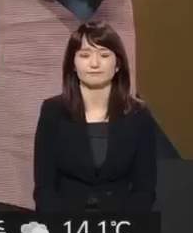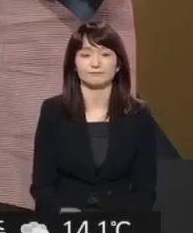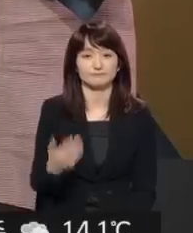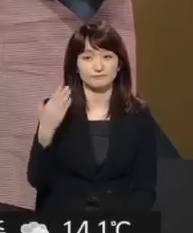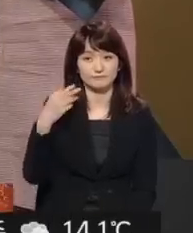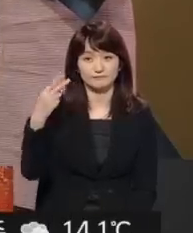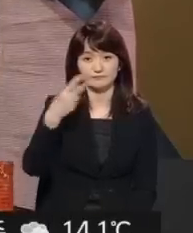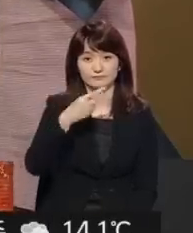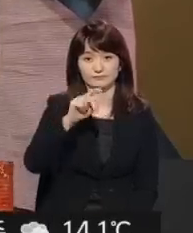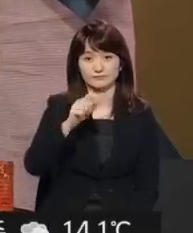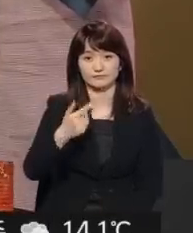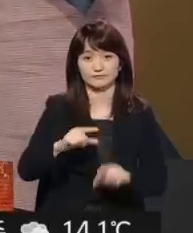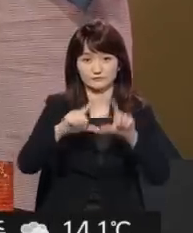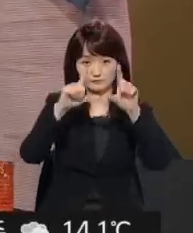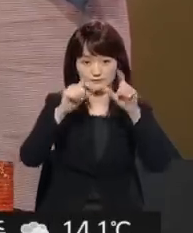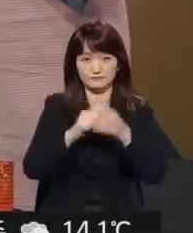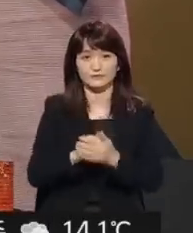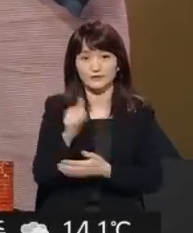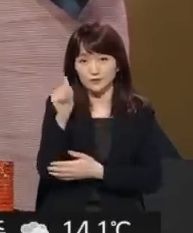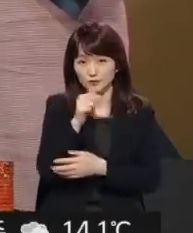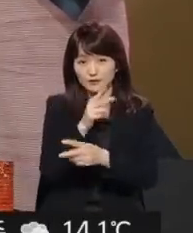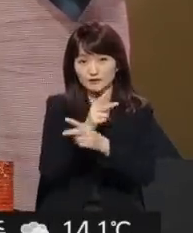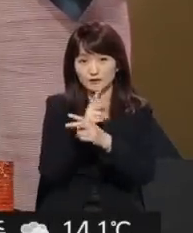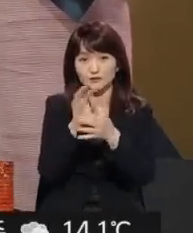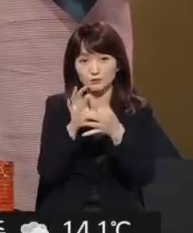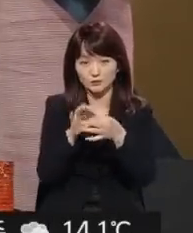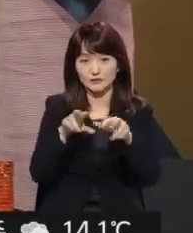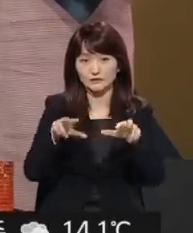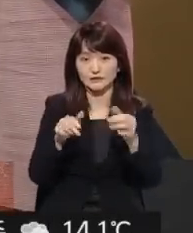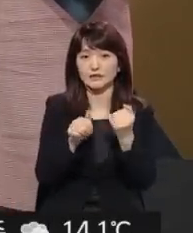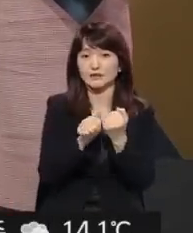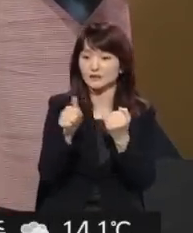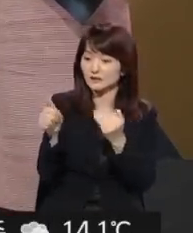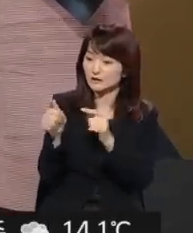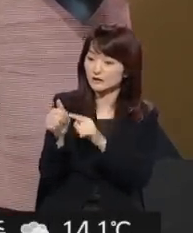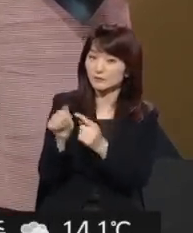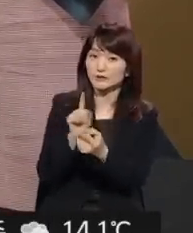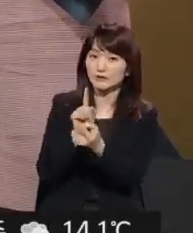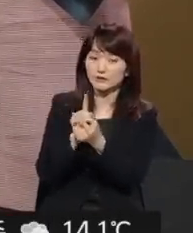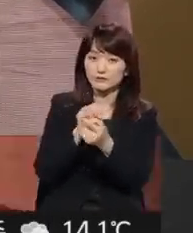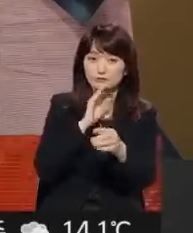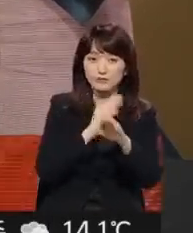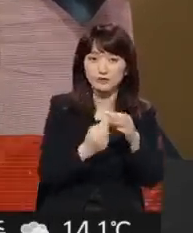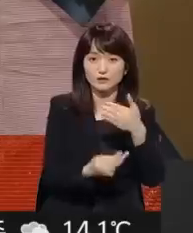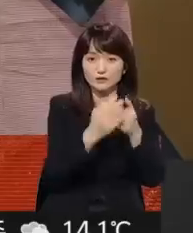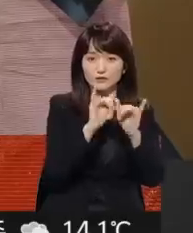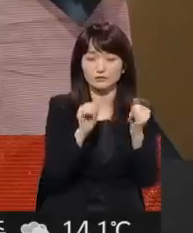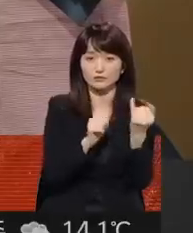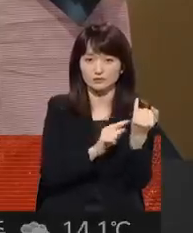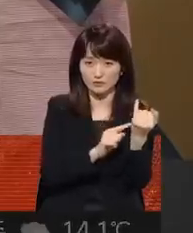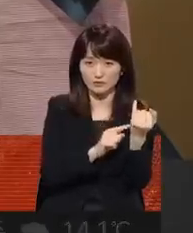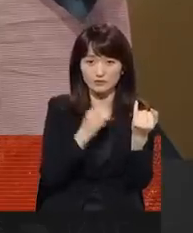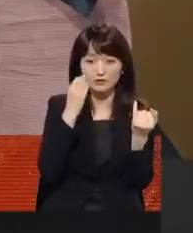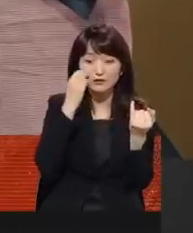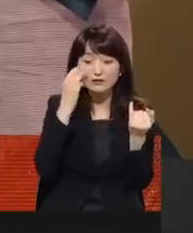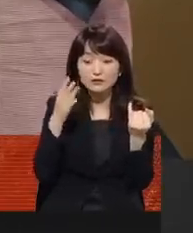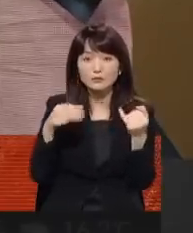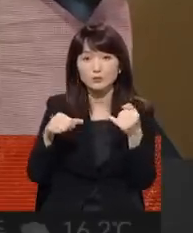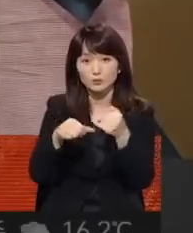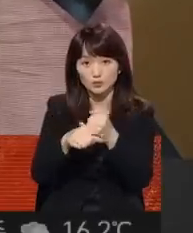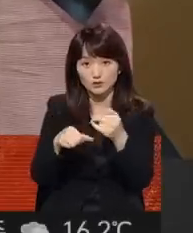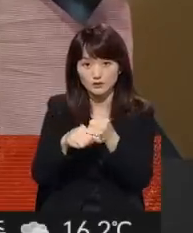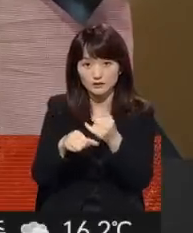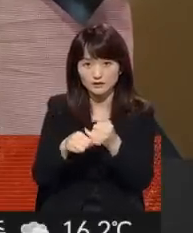지난 2016년 한 중매 사이트를 통해 지금의 남편을 만나게 된 탈북 여성은 3개월가량 교재